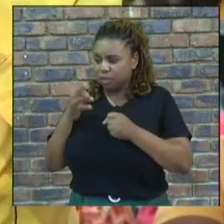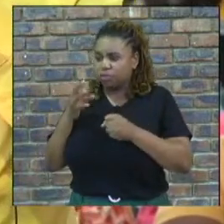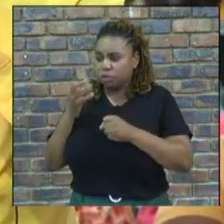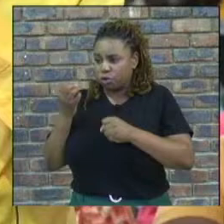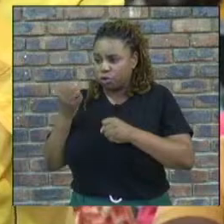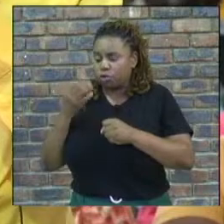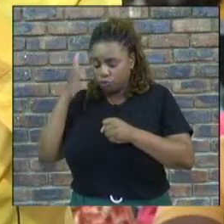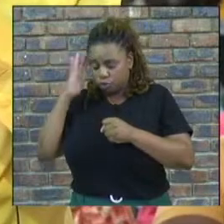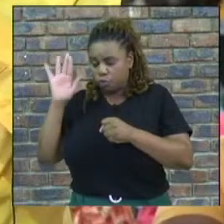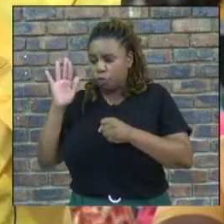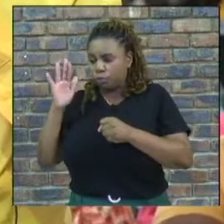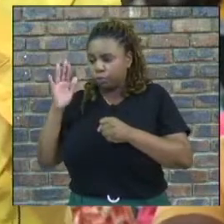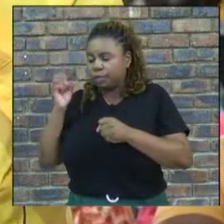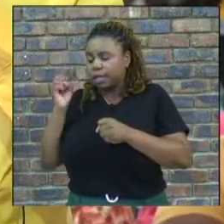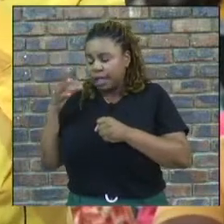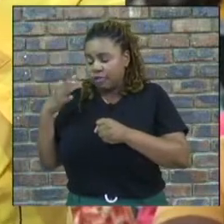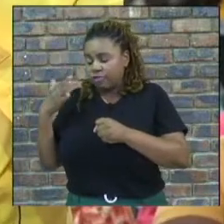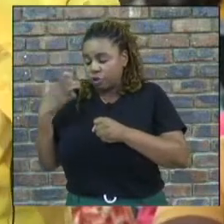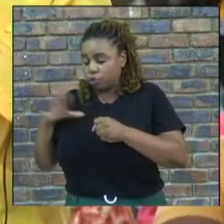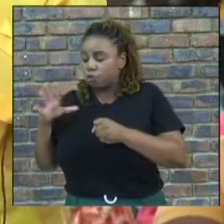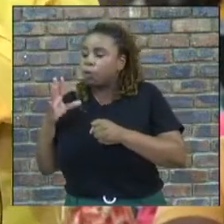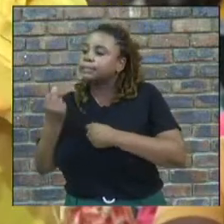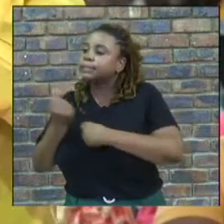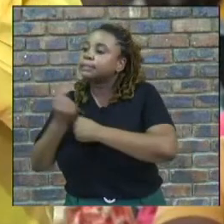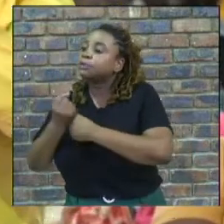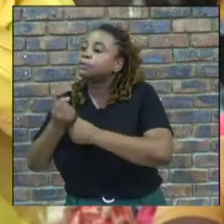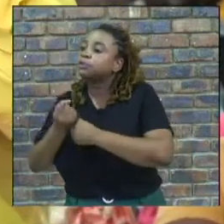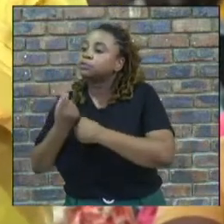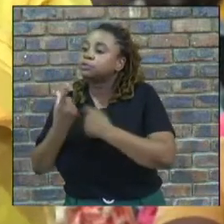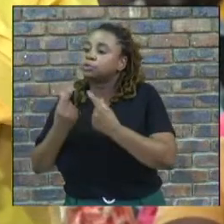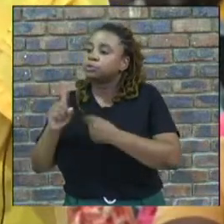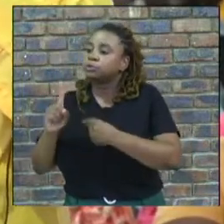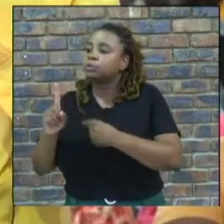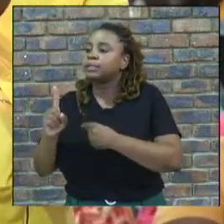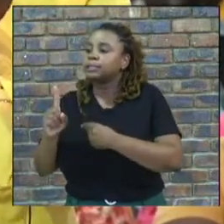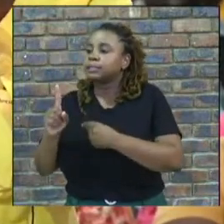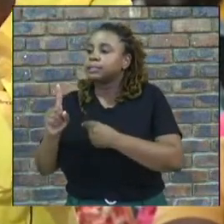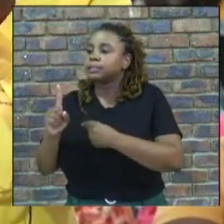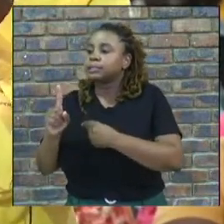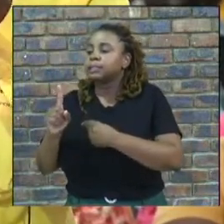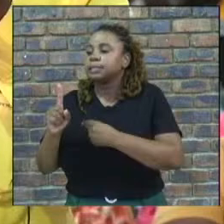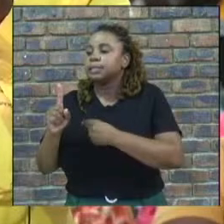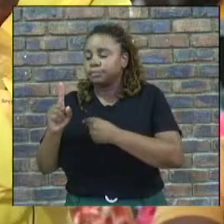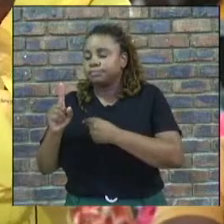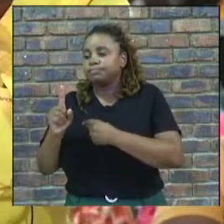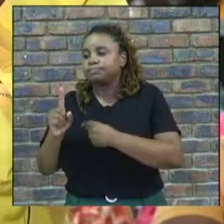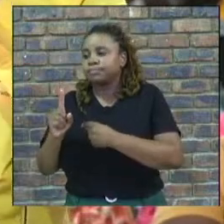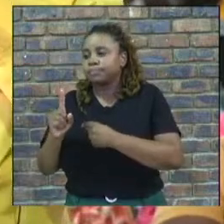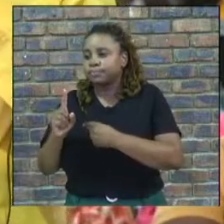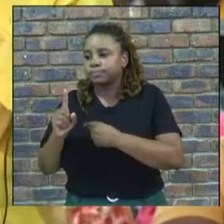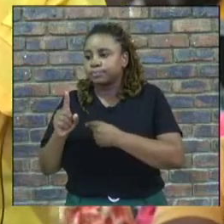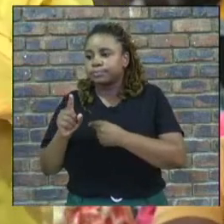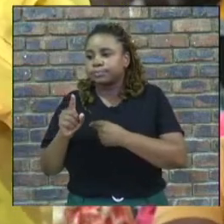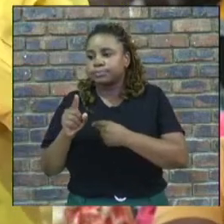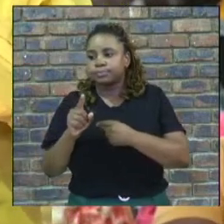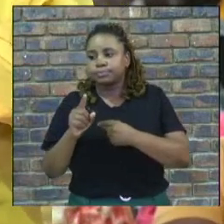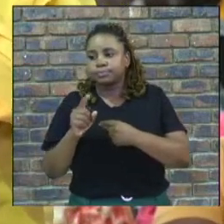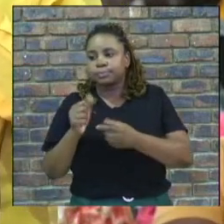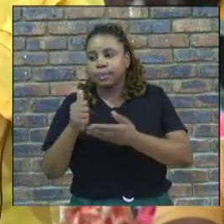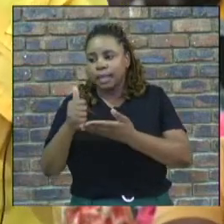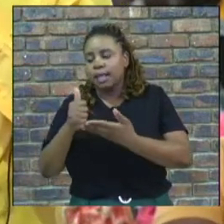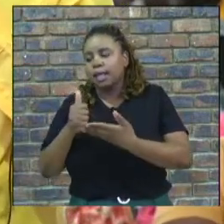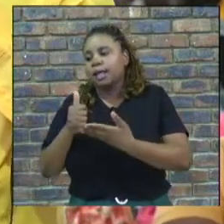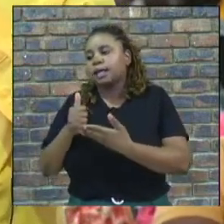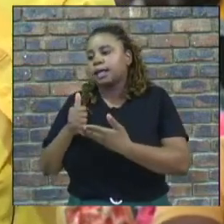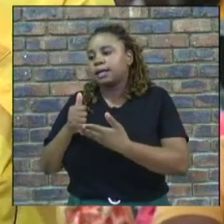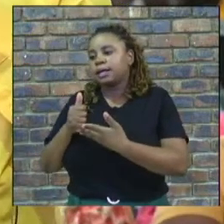ukuthi lokho yinto sizibopha ngayo ugovernment. Isasinikezwa ukuthi nathi kusasa sibene into ethize.